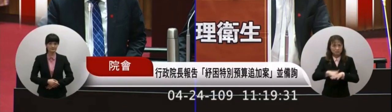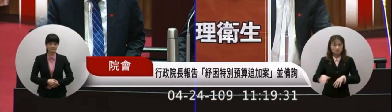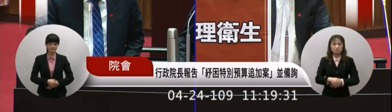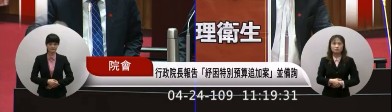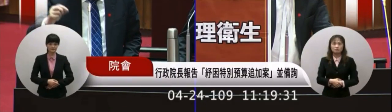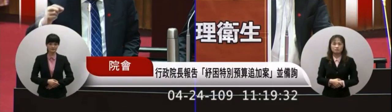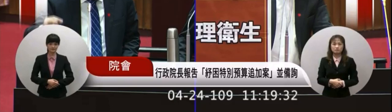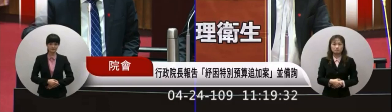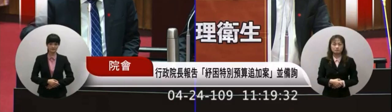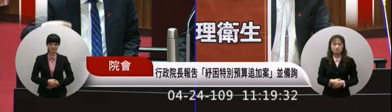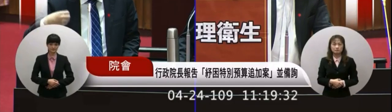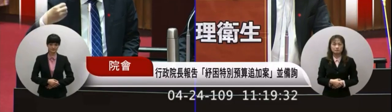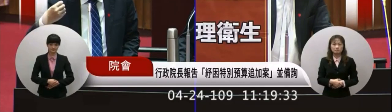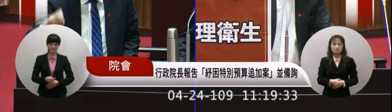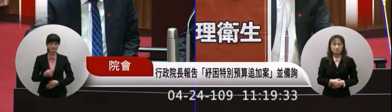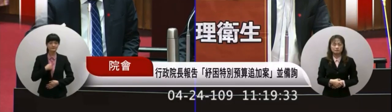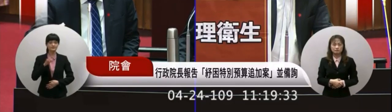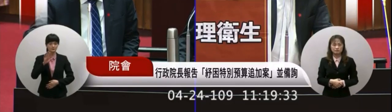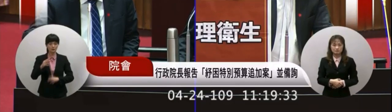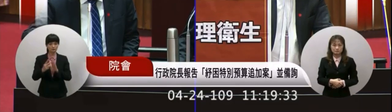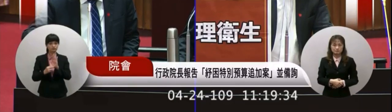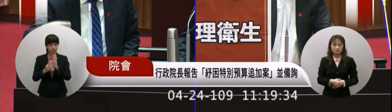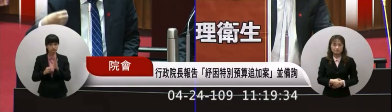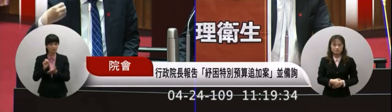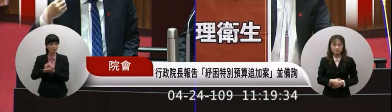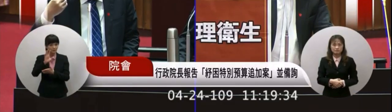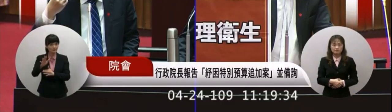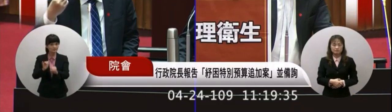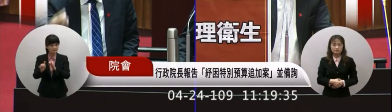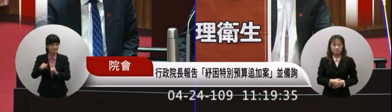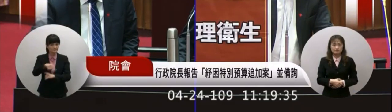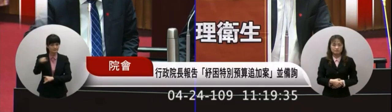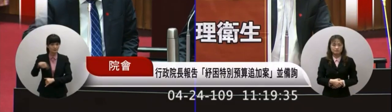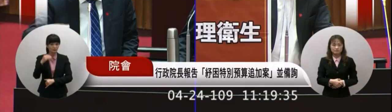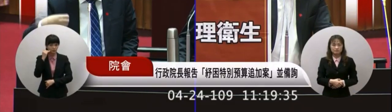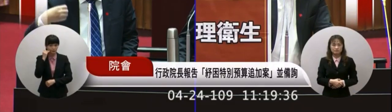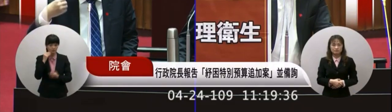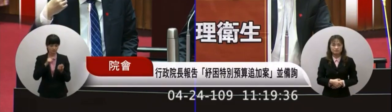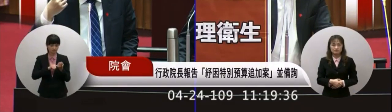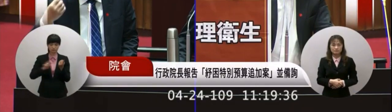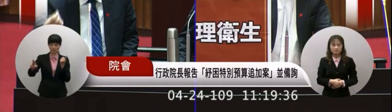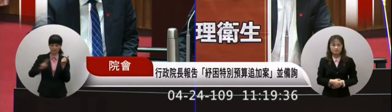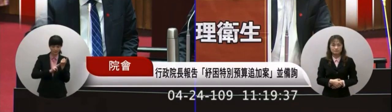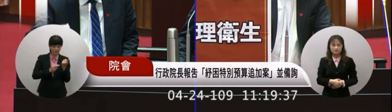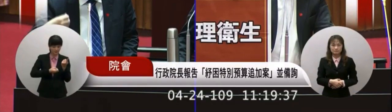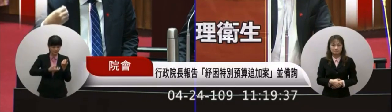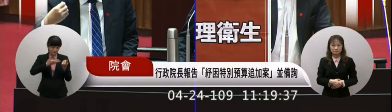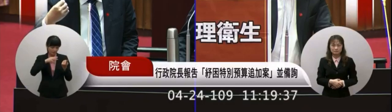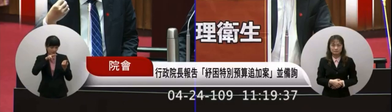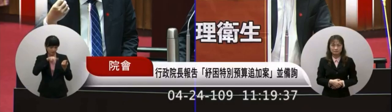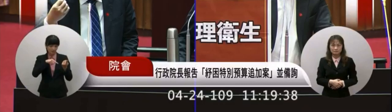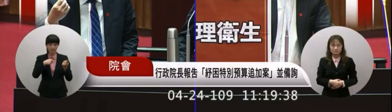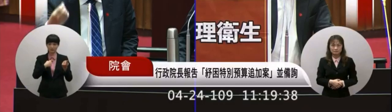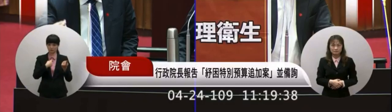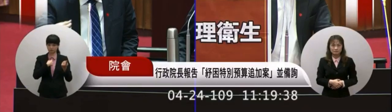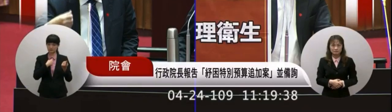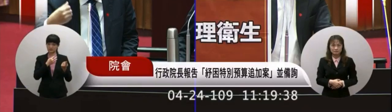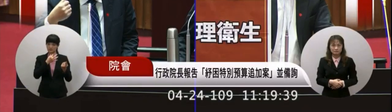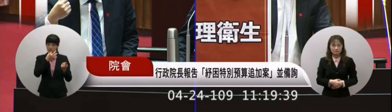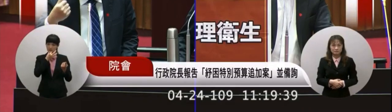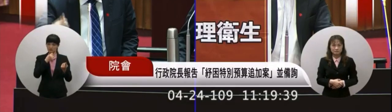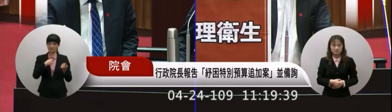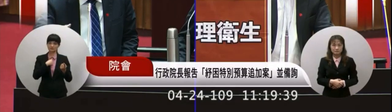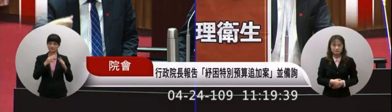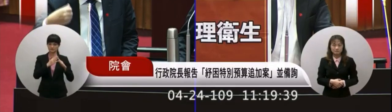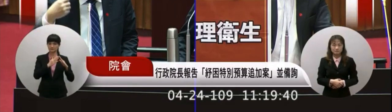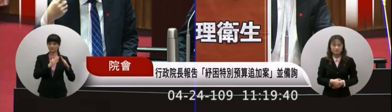心。指挥官都有甲民众解释，啊，你有接到简讯也好， 还有列为是居中隔离啊、